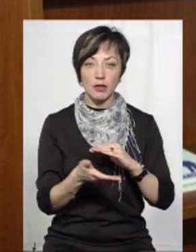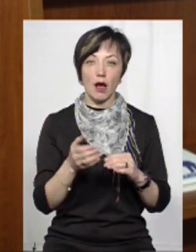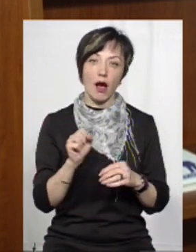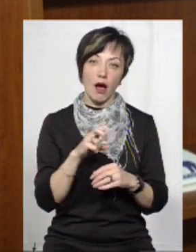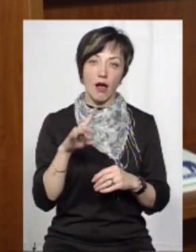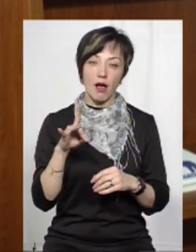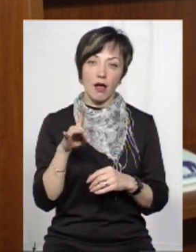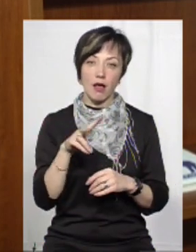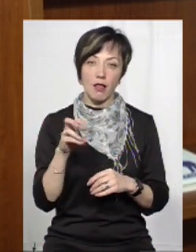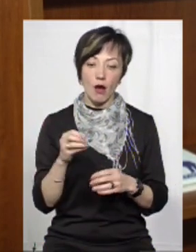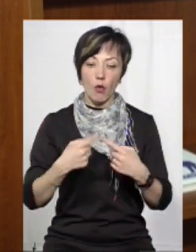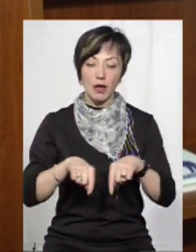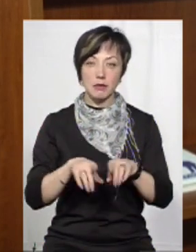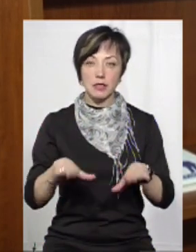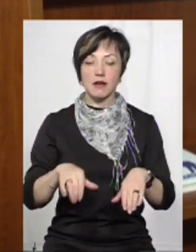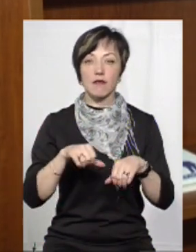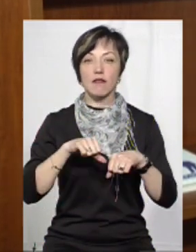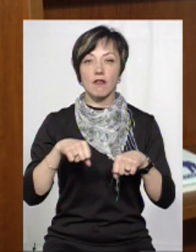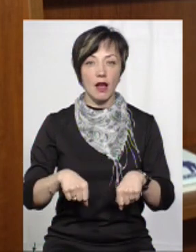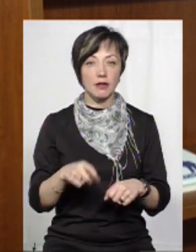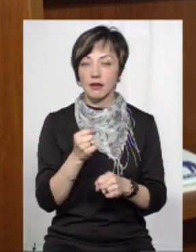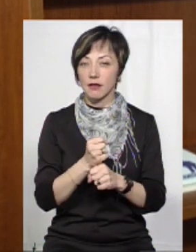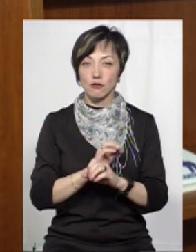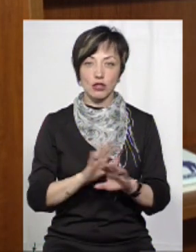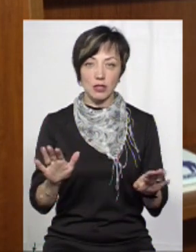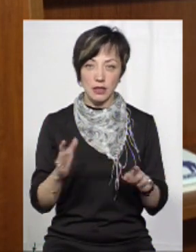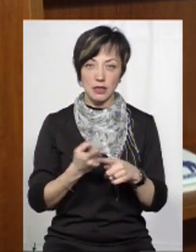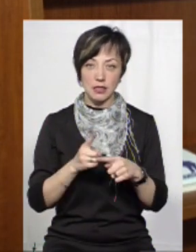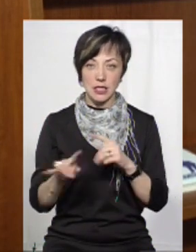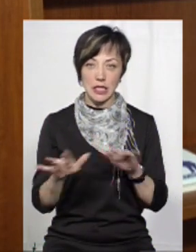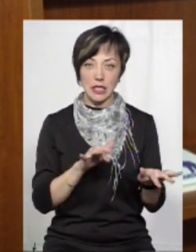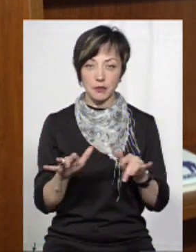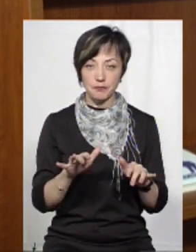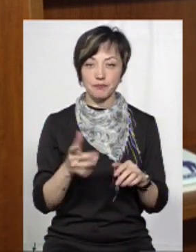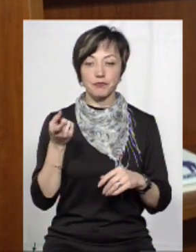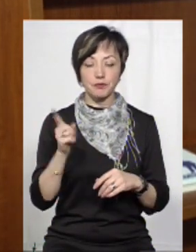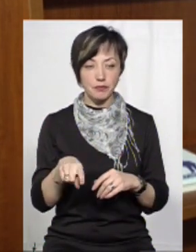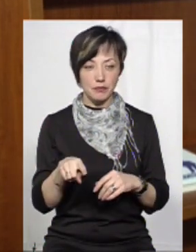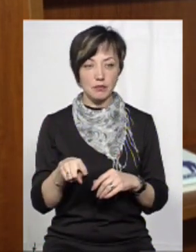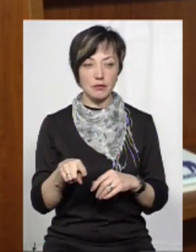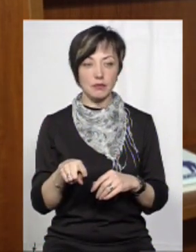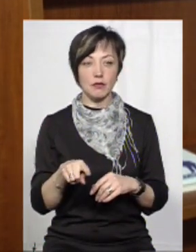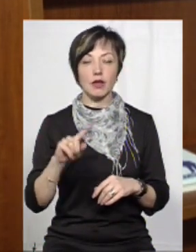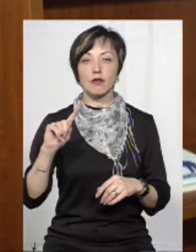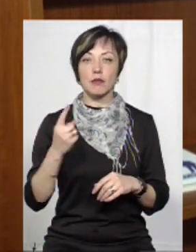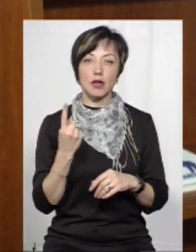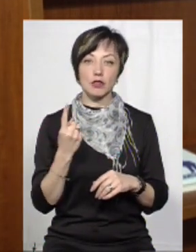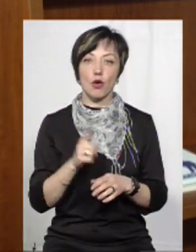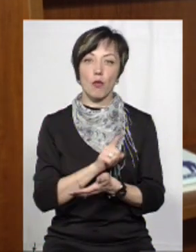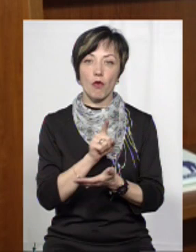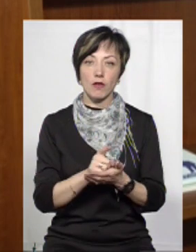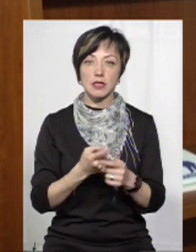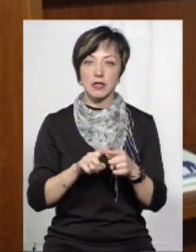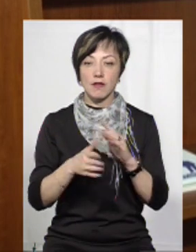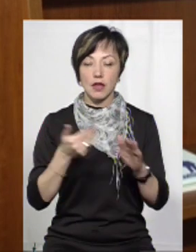але органи місцевої влади, наприклад, не вчинили дані дії. Тому саме перший якби, обов'язок – це